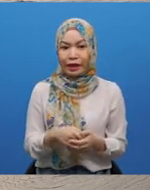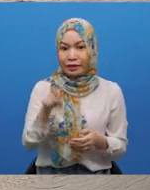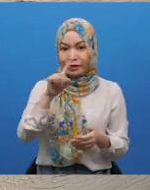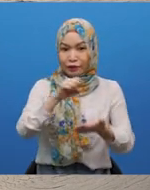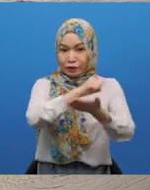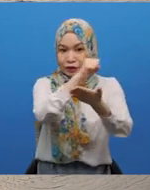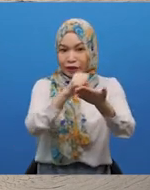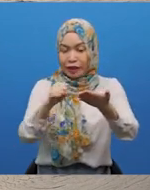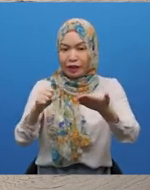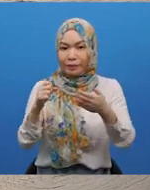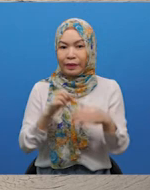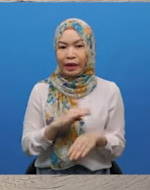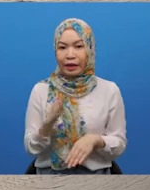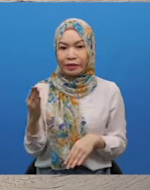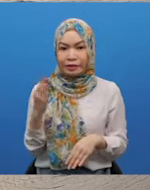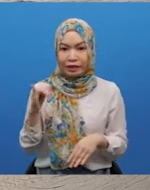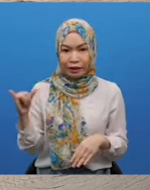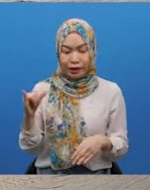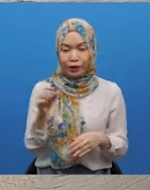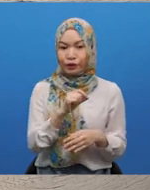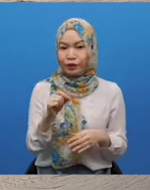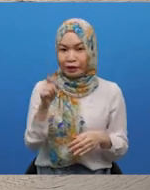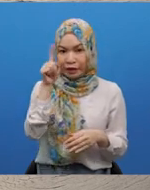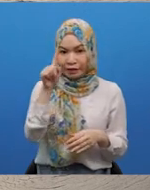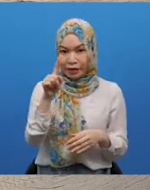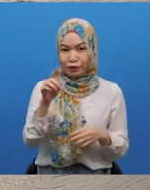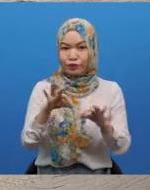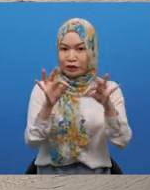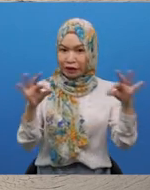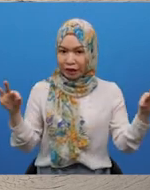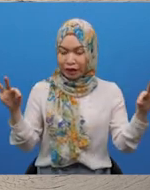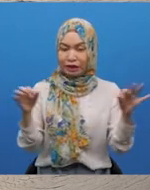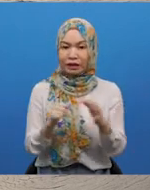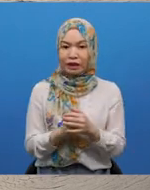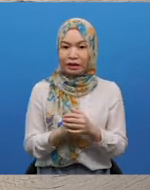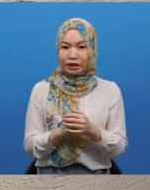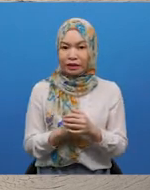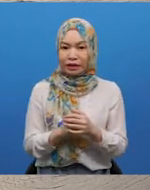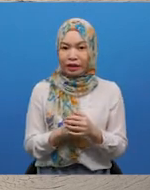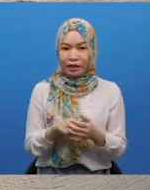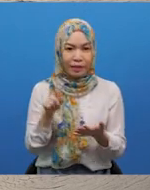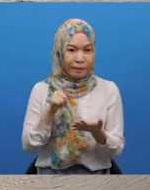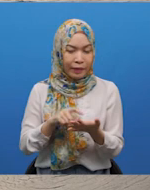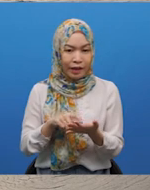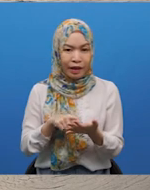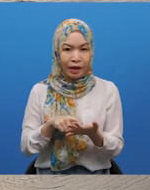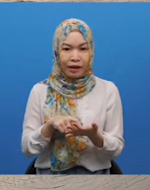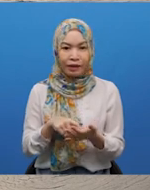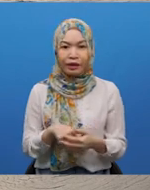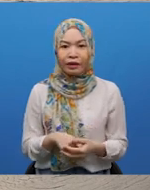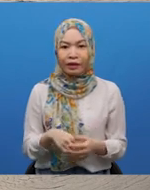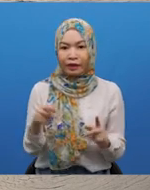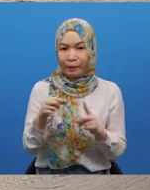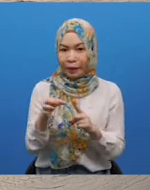biasanya menceritakan suatu kisah. Bilangan perkataan dalam setiap baris adalah